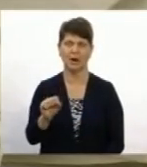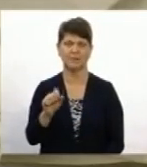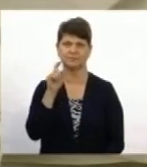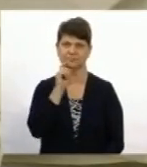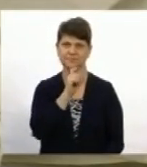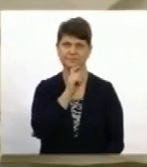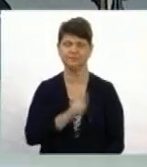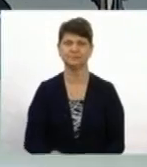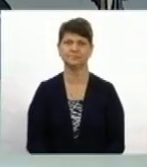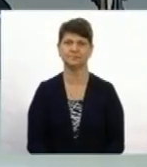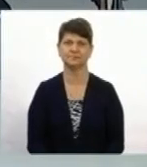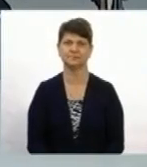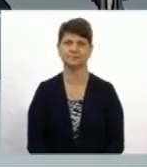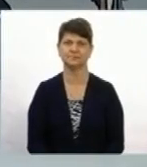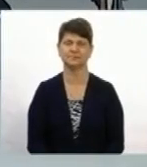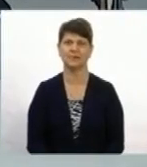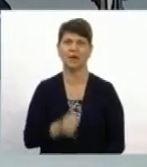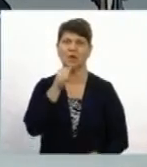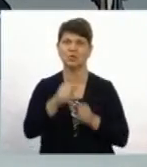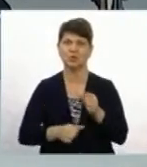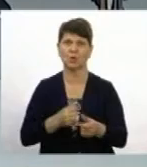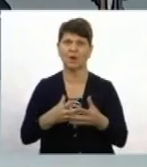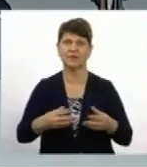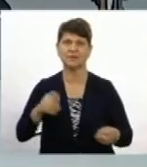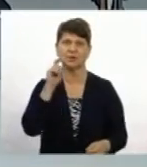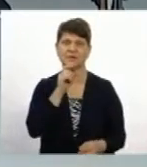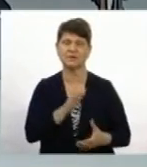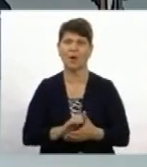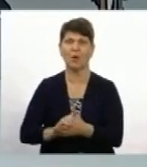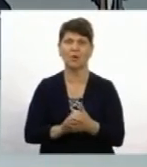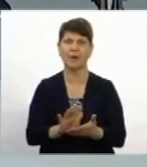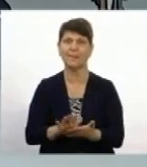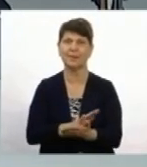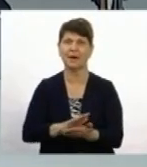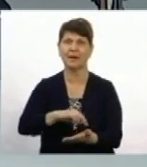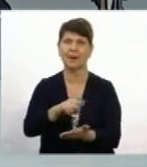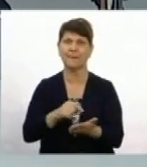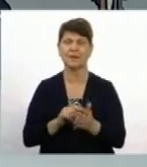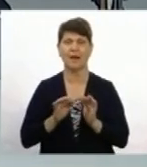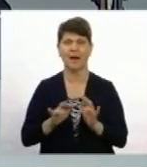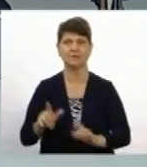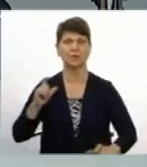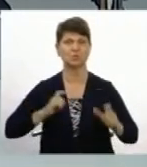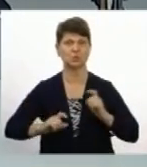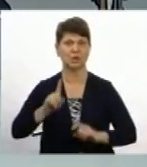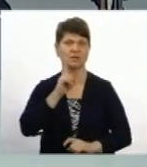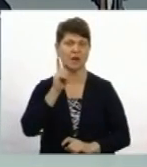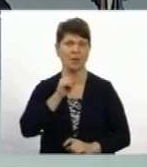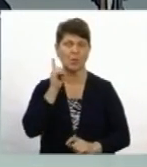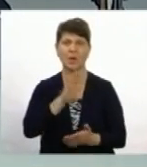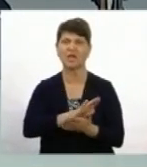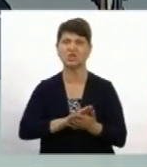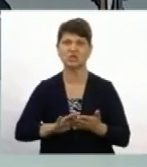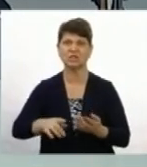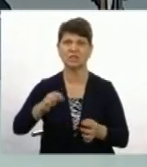ЮА Вінниця. Щороку навесні у Вінниці організовують прибирання міста. Акцію «Студентська молодь за чисте довкілля»